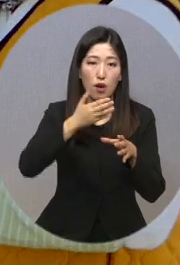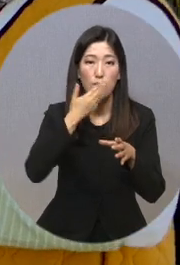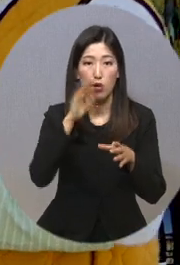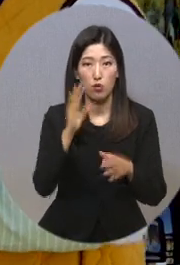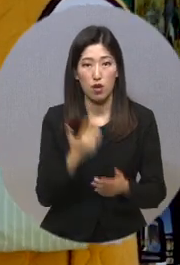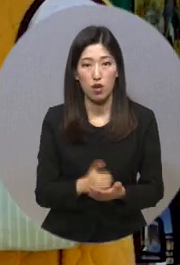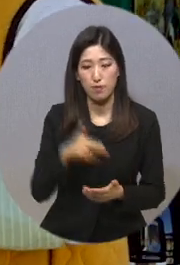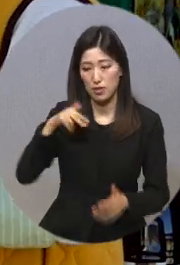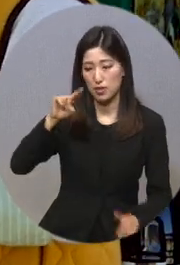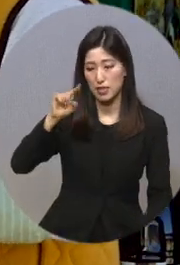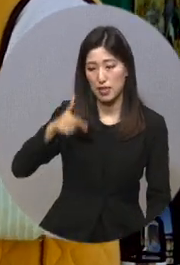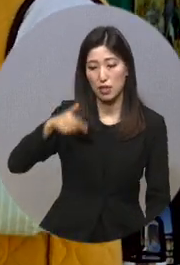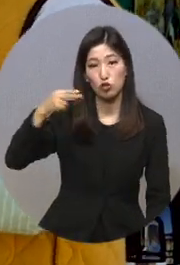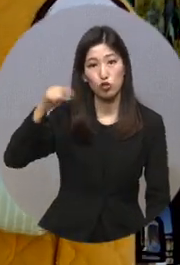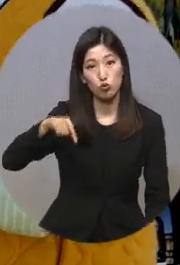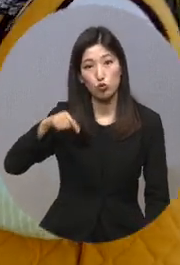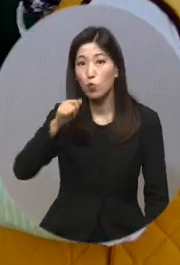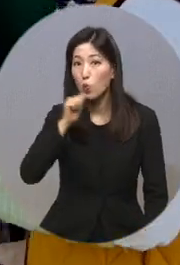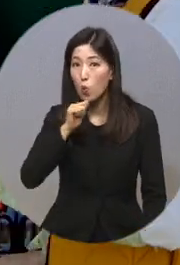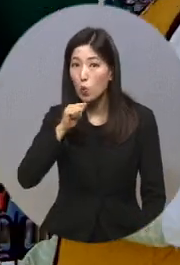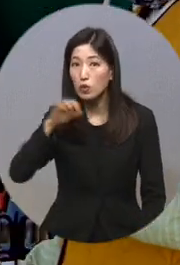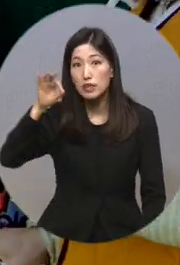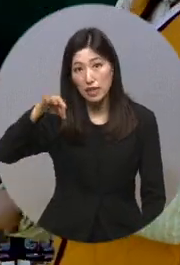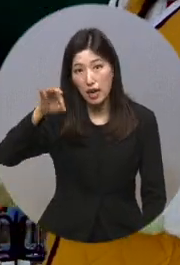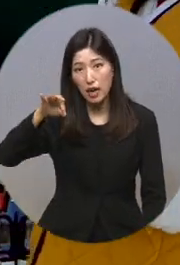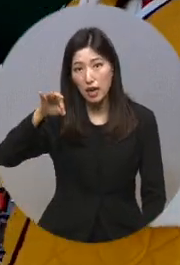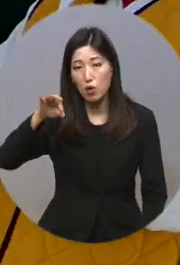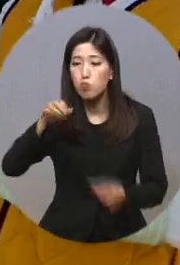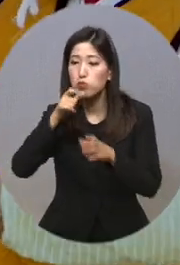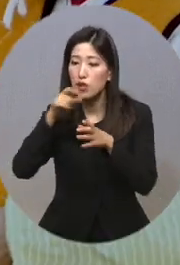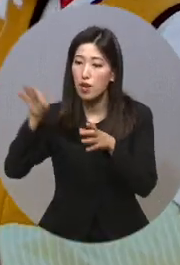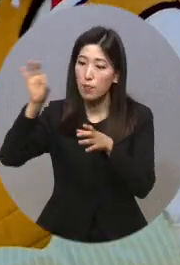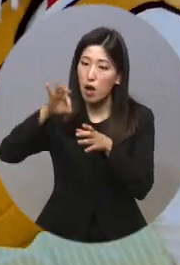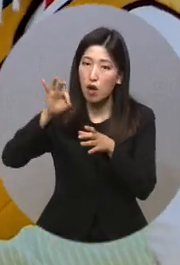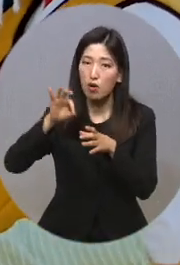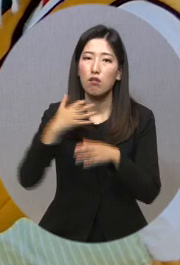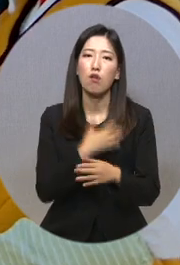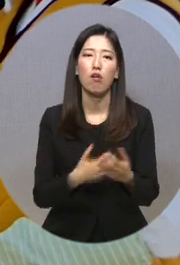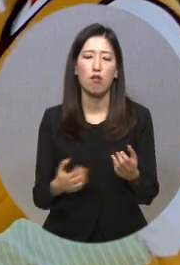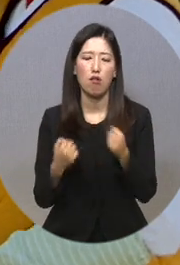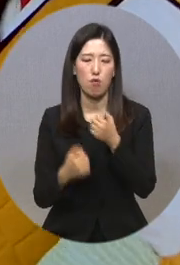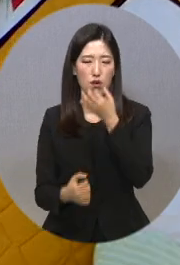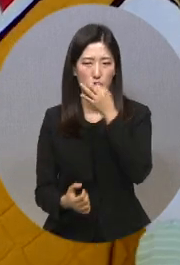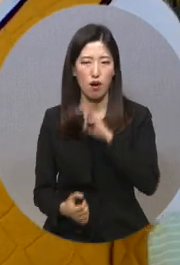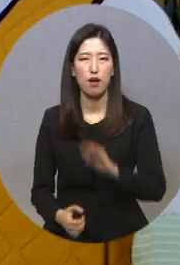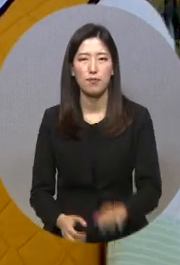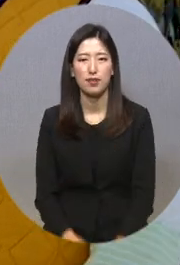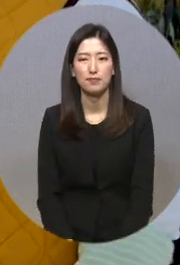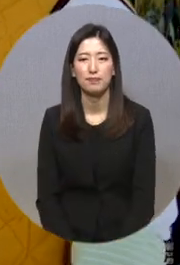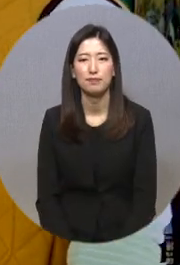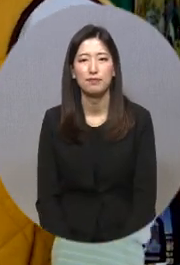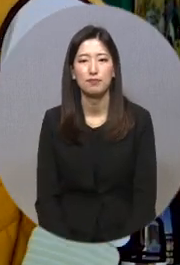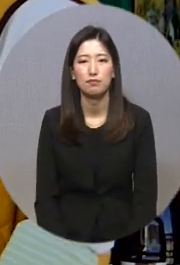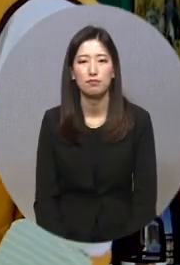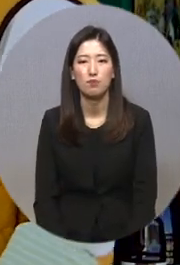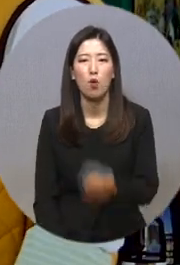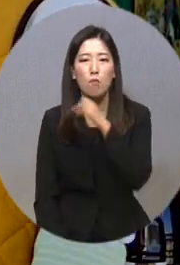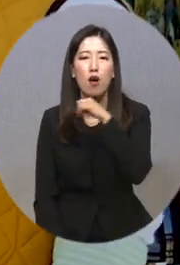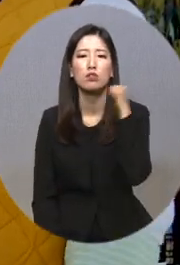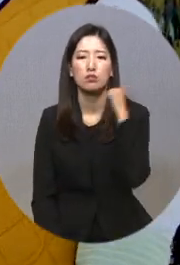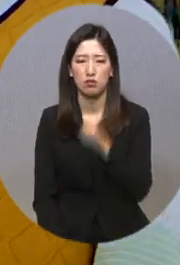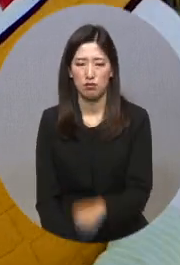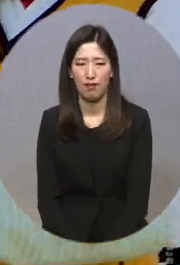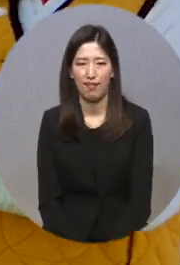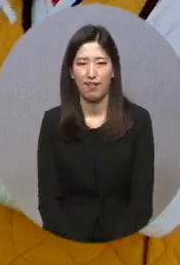아니면 자뚜콩차로 해서 또 물로 같이 이렇게 마셔도 우리 건강에 큰 도움이 될 것 같습니다. 물맛도 좋아지네요.